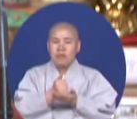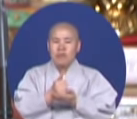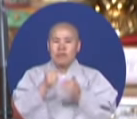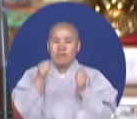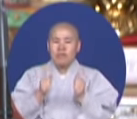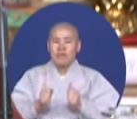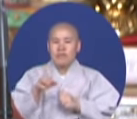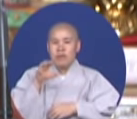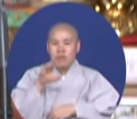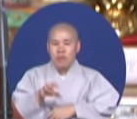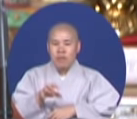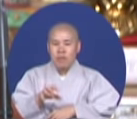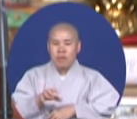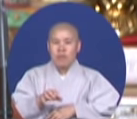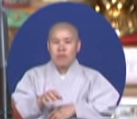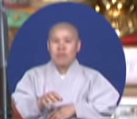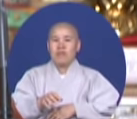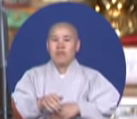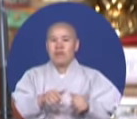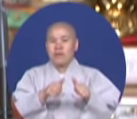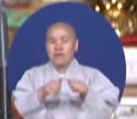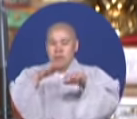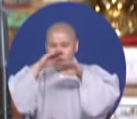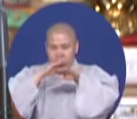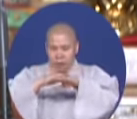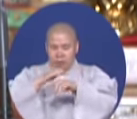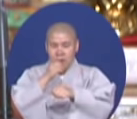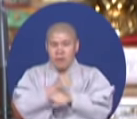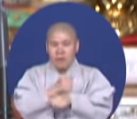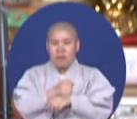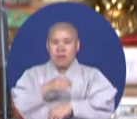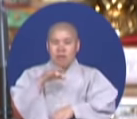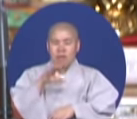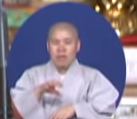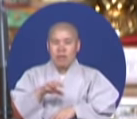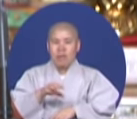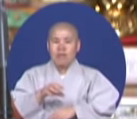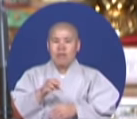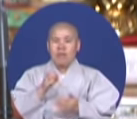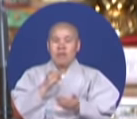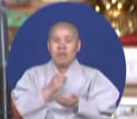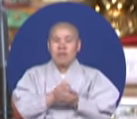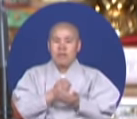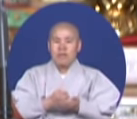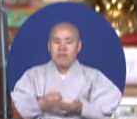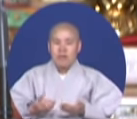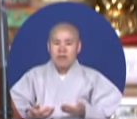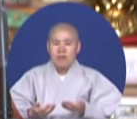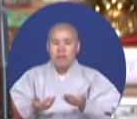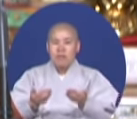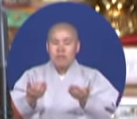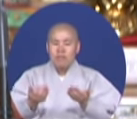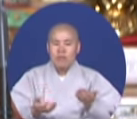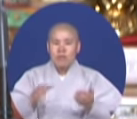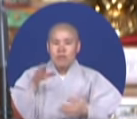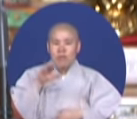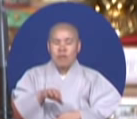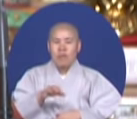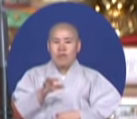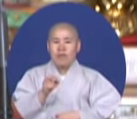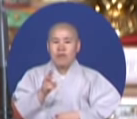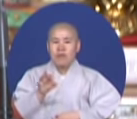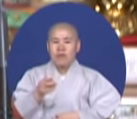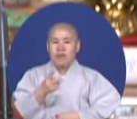감노단, 시식단. 그래서 그 법식을 베푸는 곳이 거기에 이제 영단이에요.